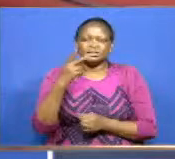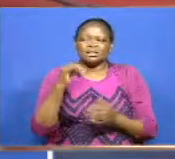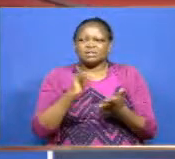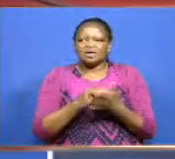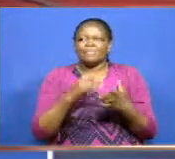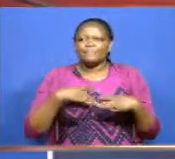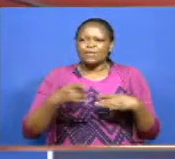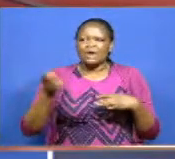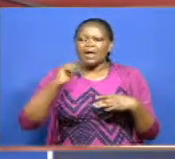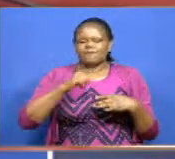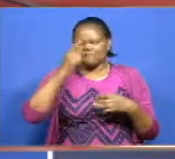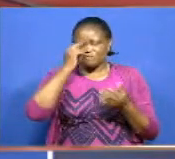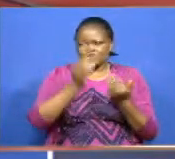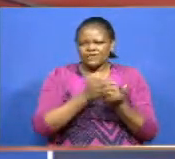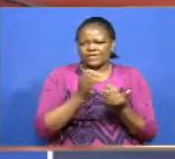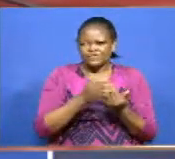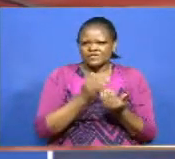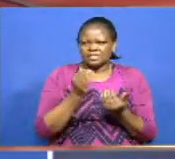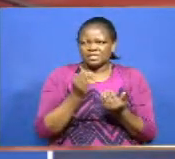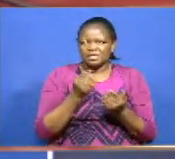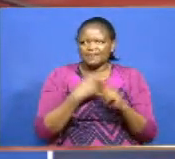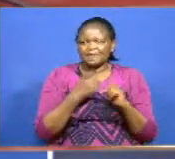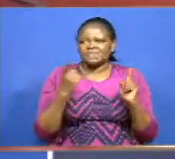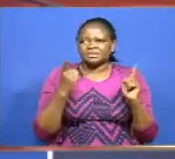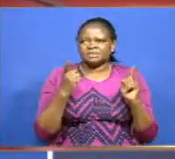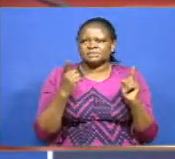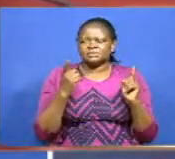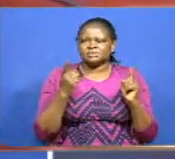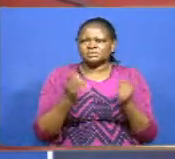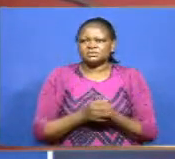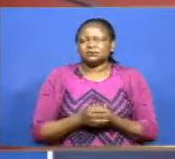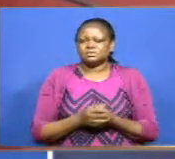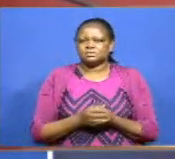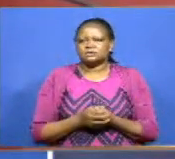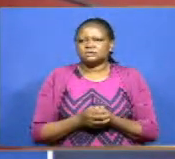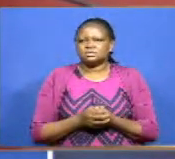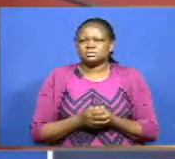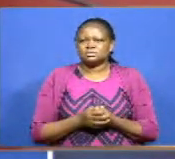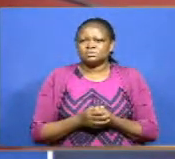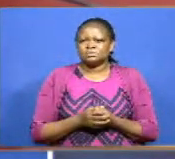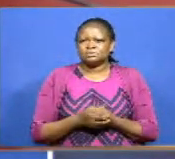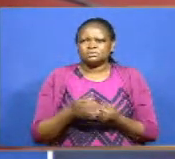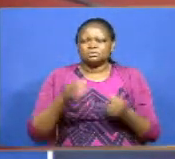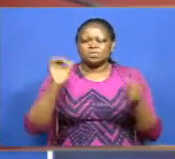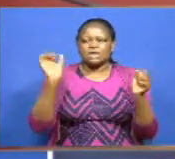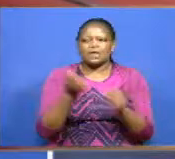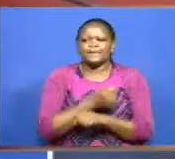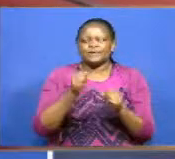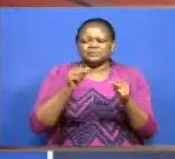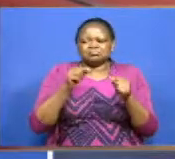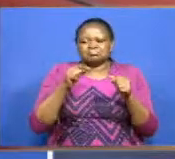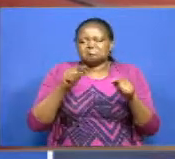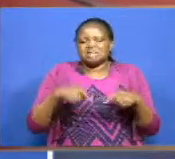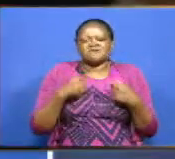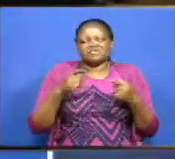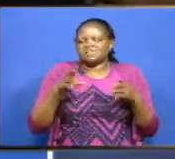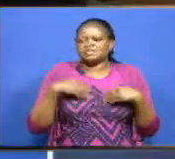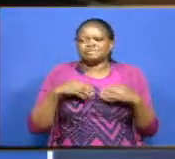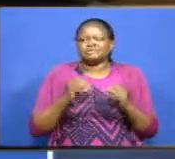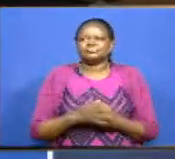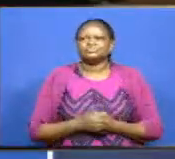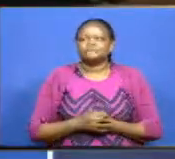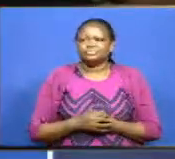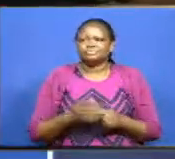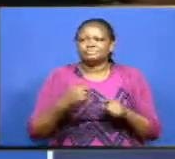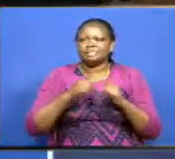coming to ask for favors. But you should not, I cannot subject myself into that. Lakini